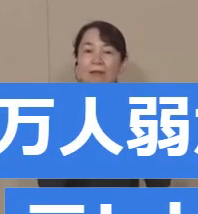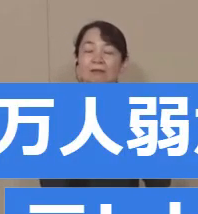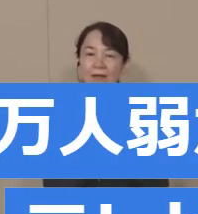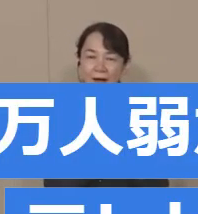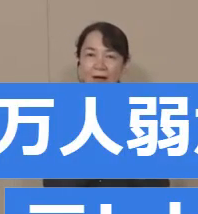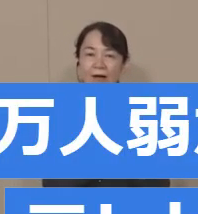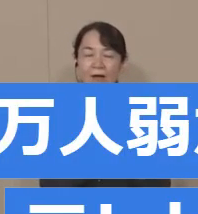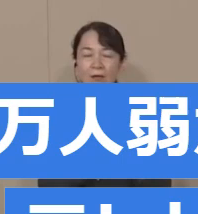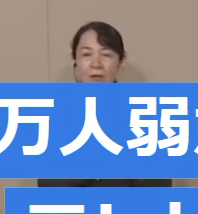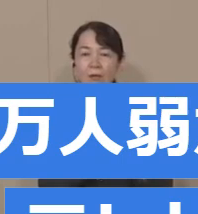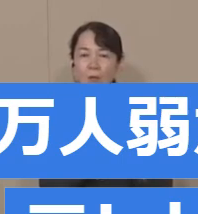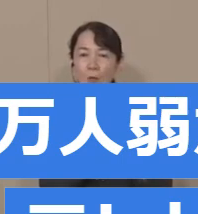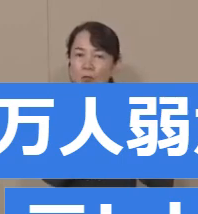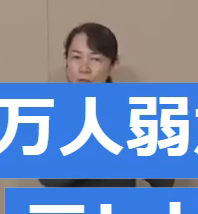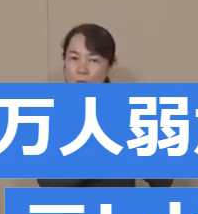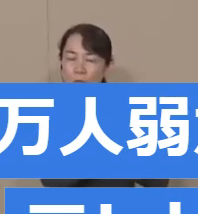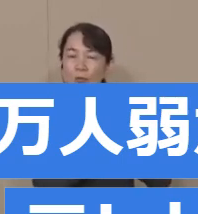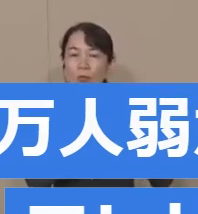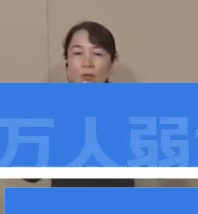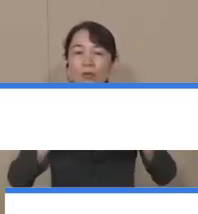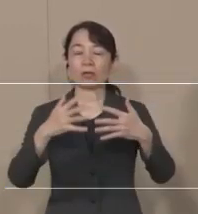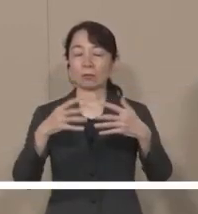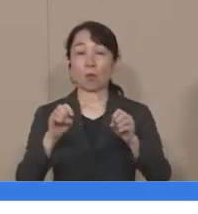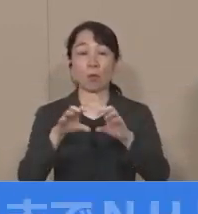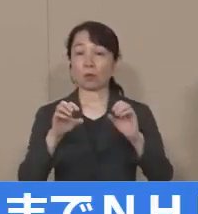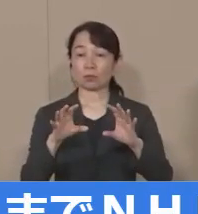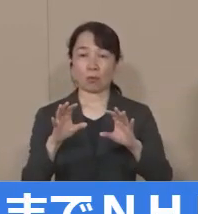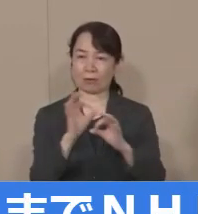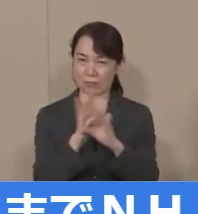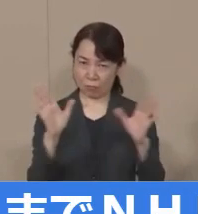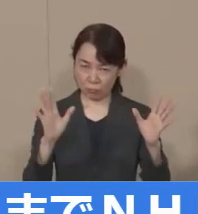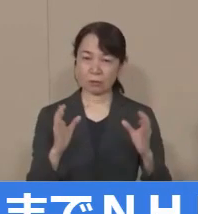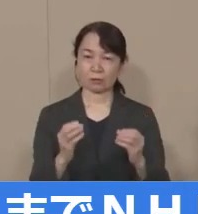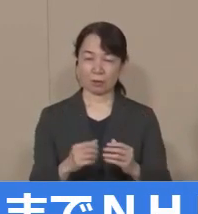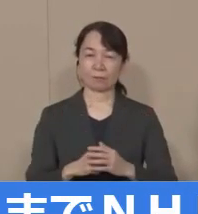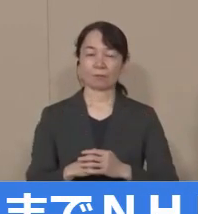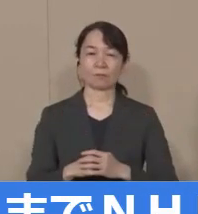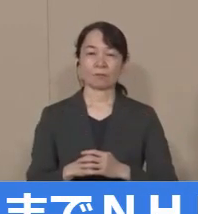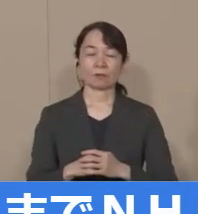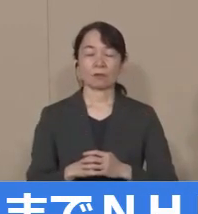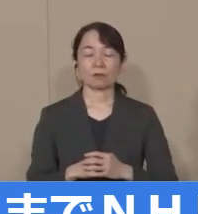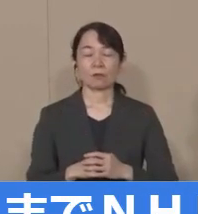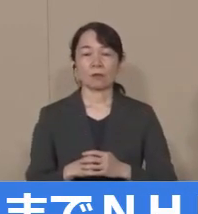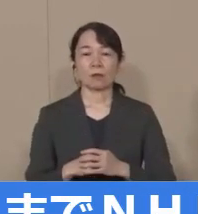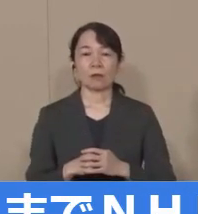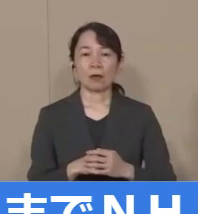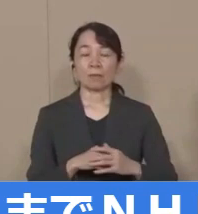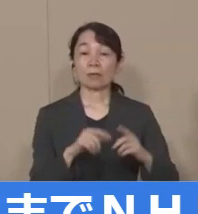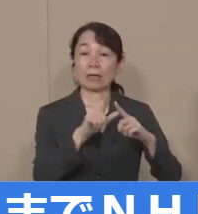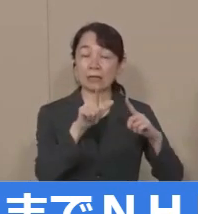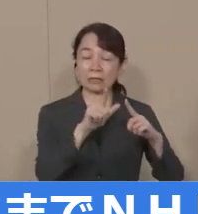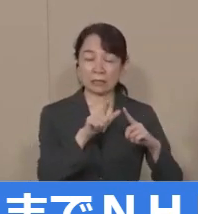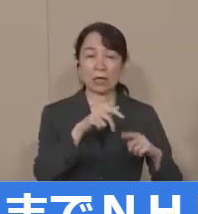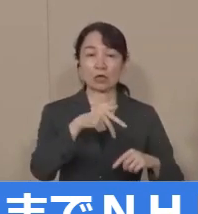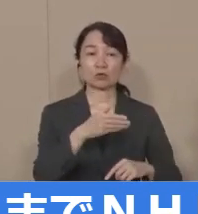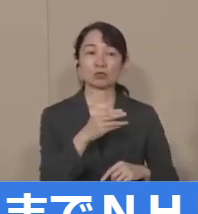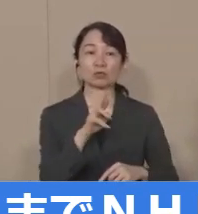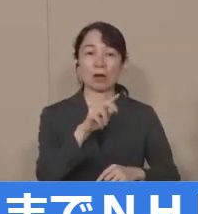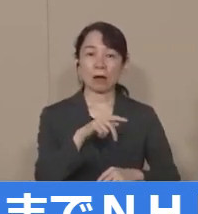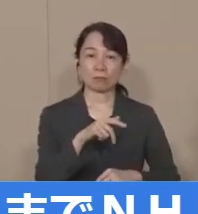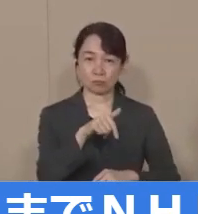テレビやすべての局が報道しませんでしたこれまでNHKスクランブル放送を実現